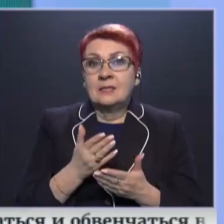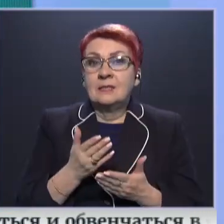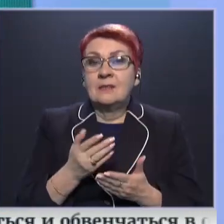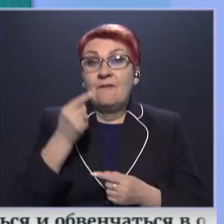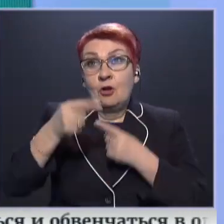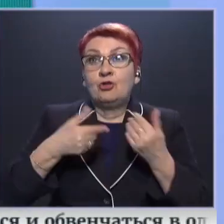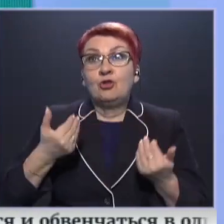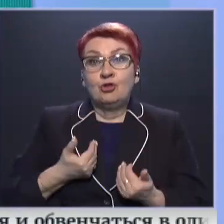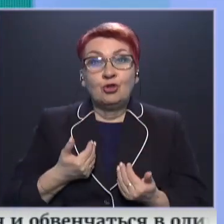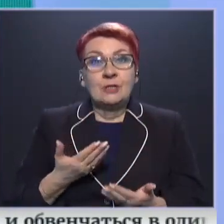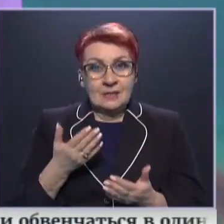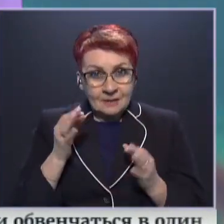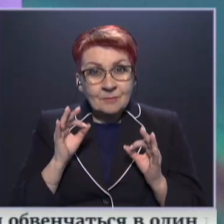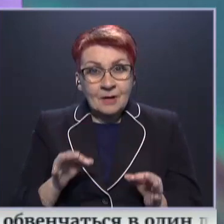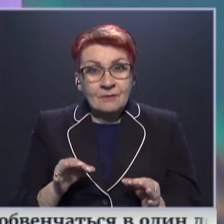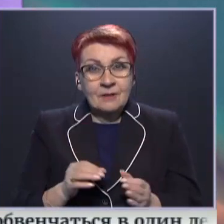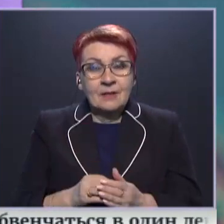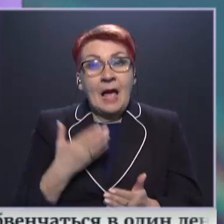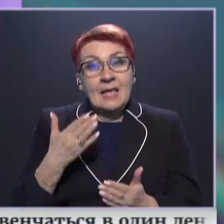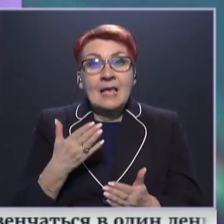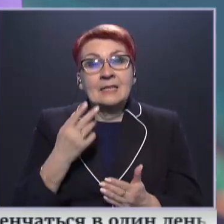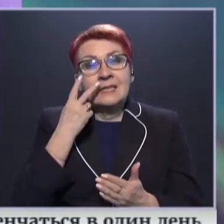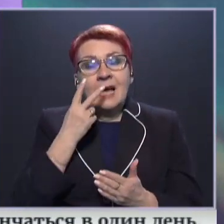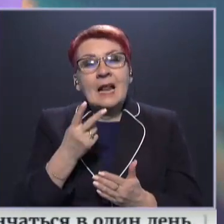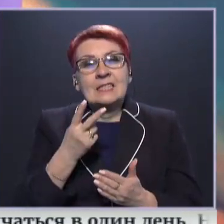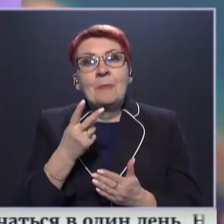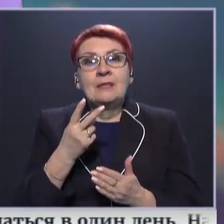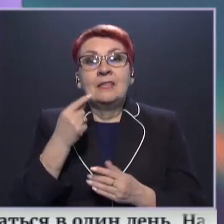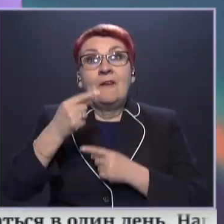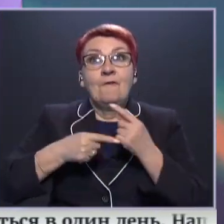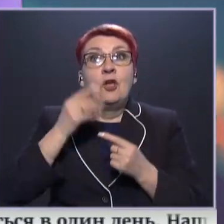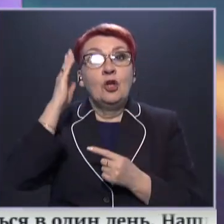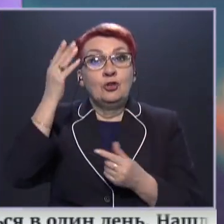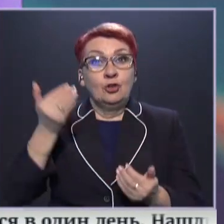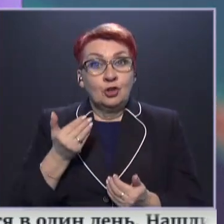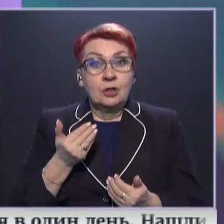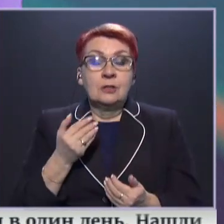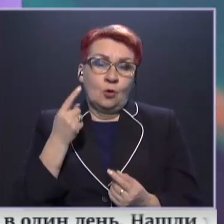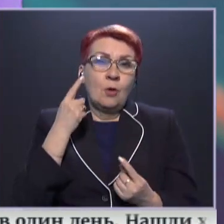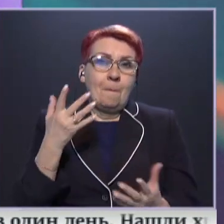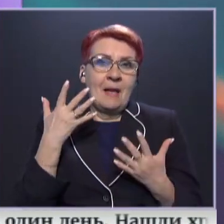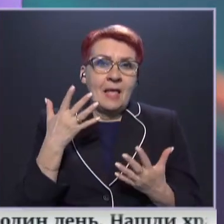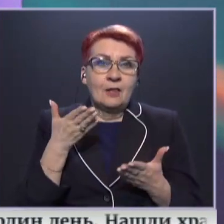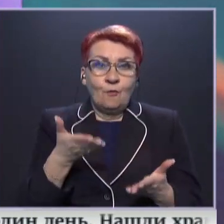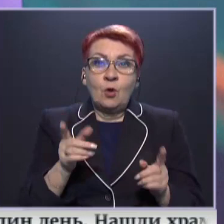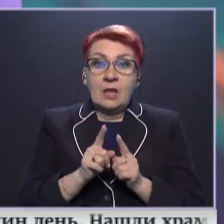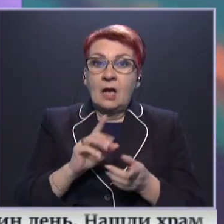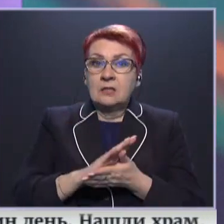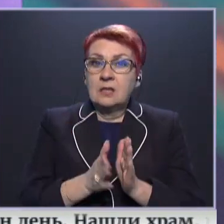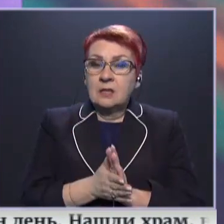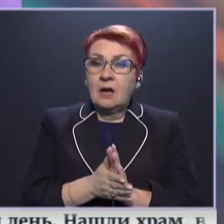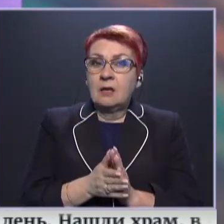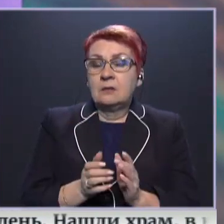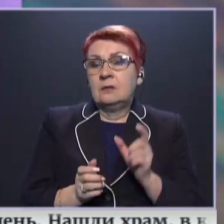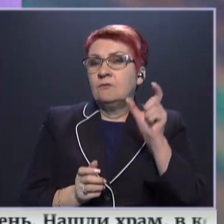жизнь. Поэтому если рассматривать с точки зрения вечной жизни, да, то тогда становится понятно, что вот, вот такая ситуация.